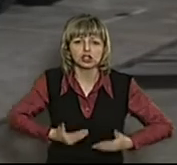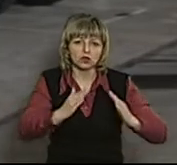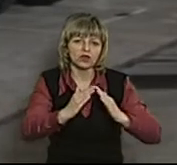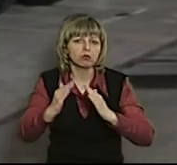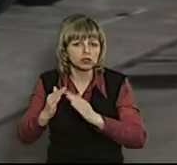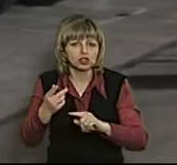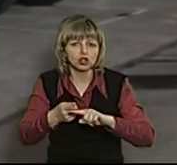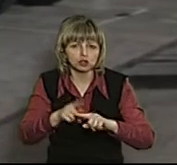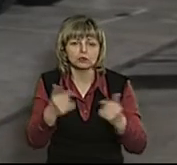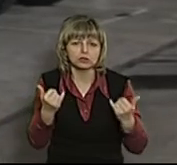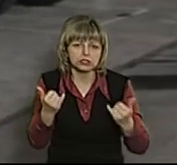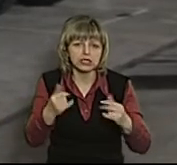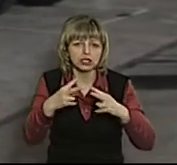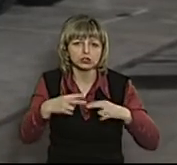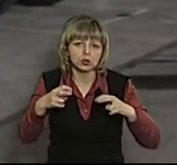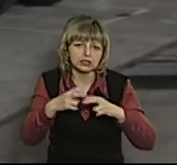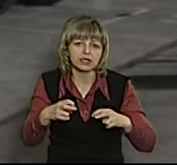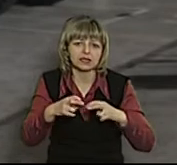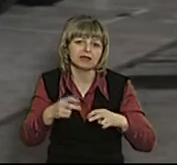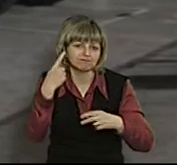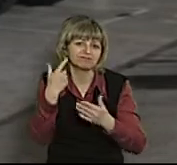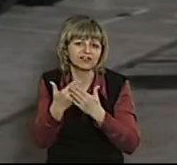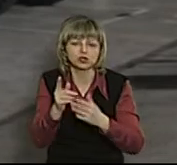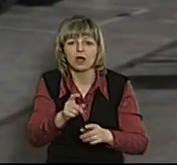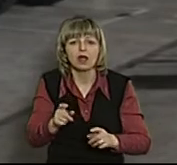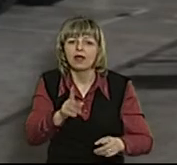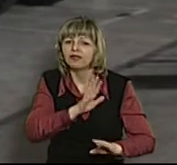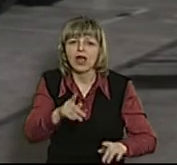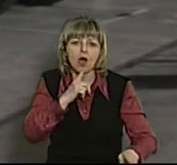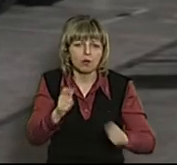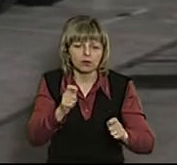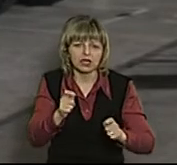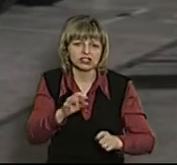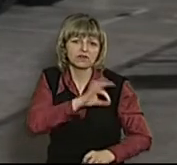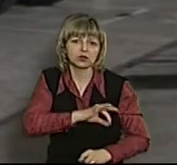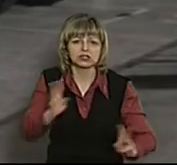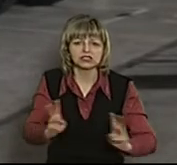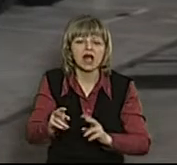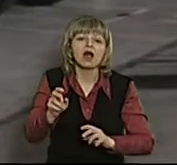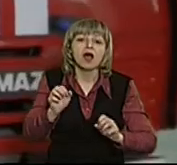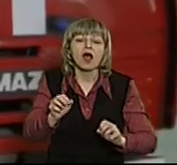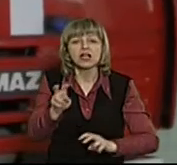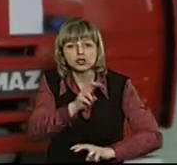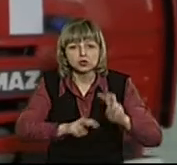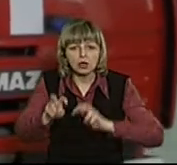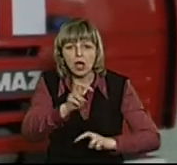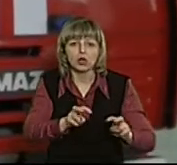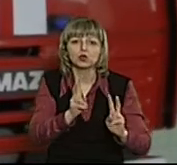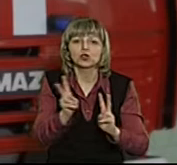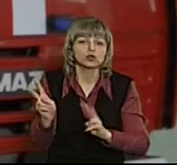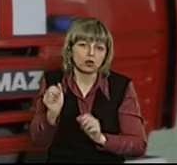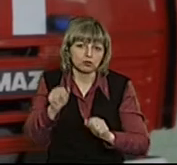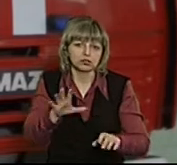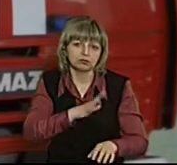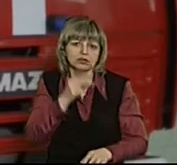тому на даний момент розглядається, що це поки що необережне поводження з вогнем. Але здійснюється пошук можливих осіб, які можуть бути причепними